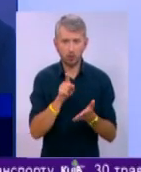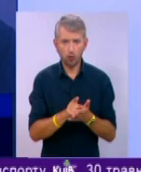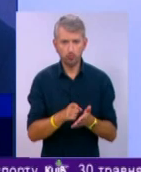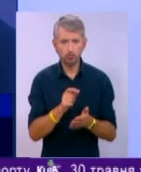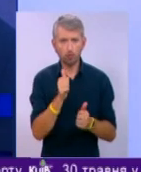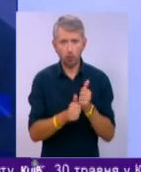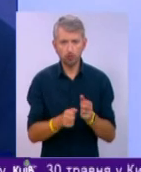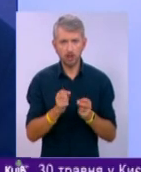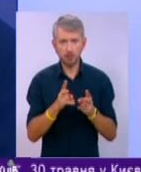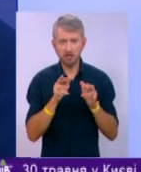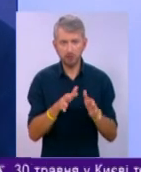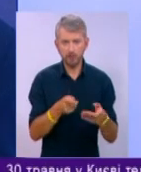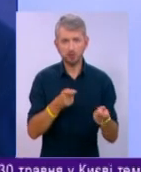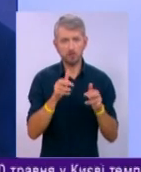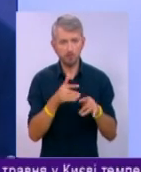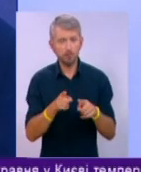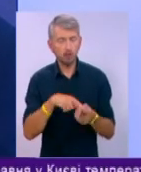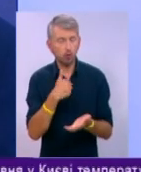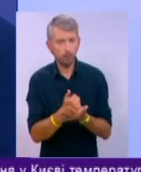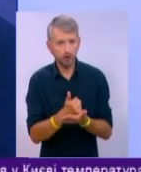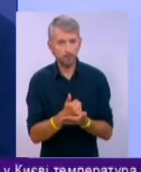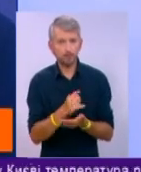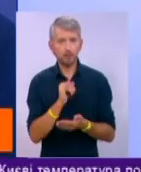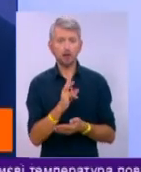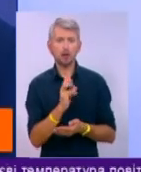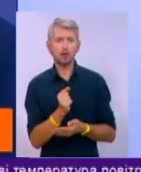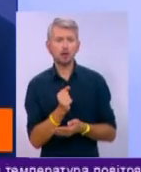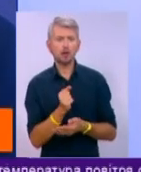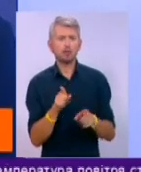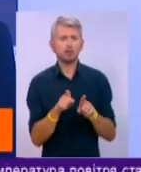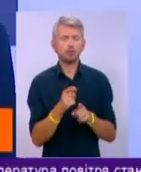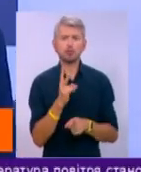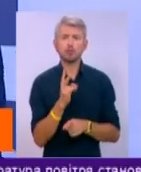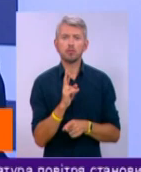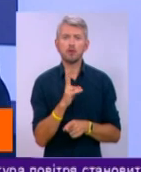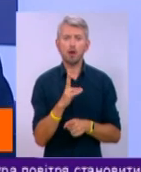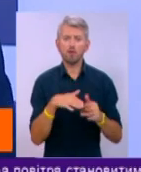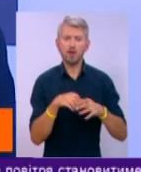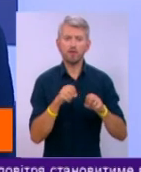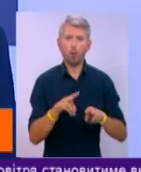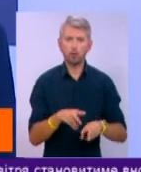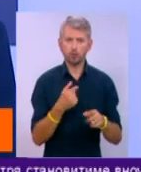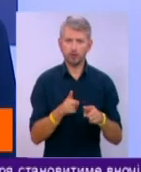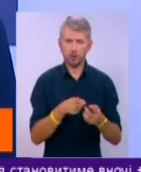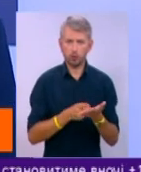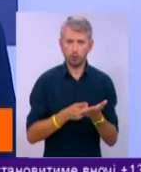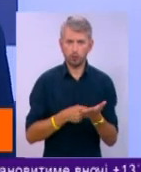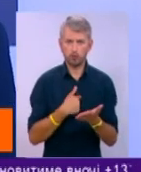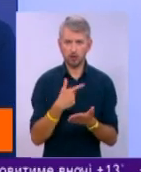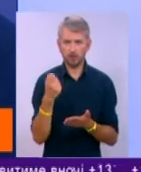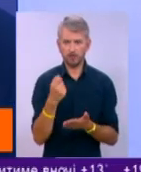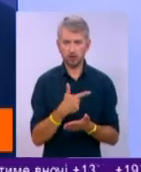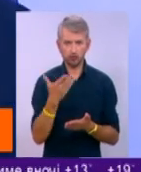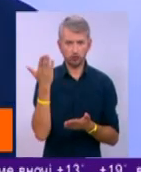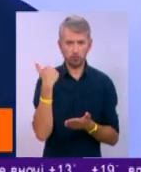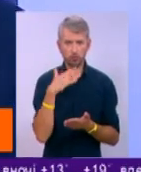чи адміністративна справа, оце є головним. І наскільки кваліфіковано це доводиться? Оскільки я тільки що два тижні тому